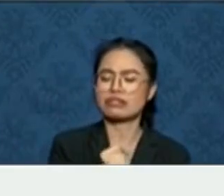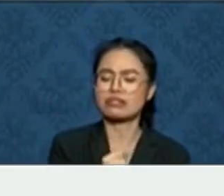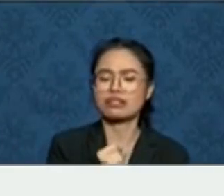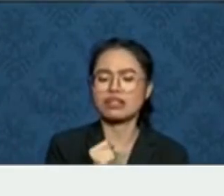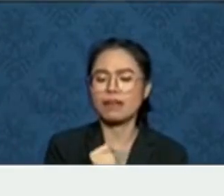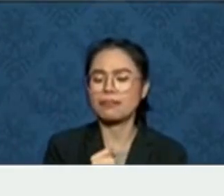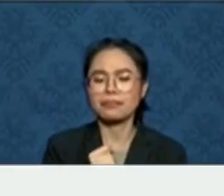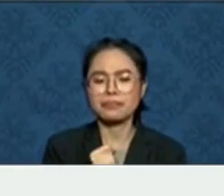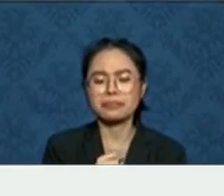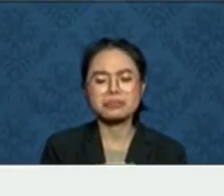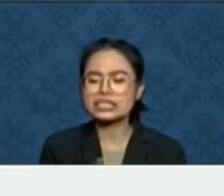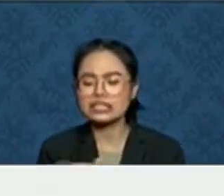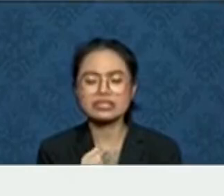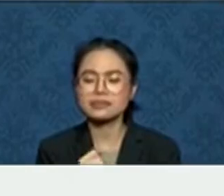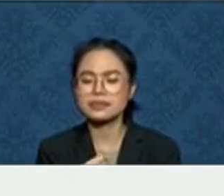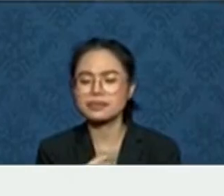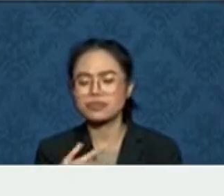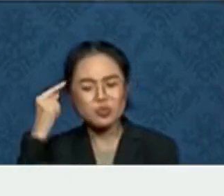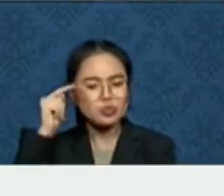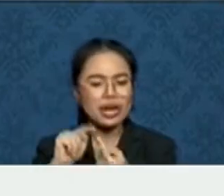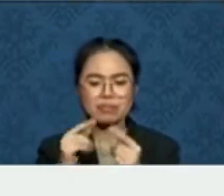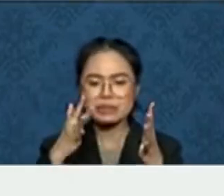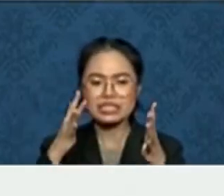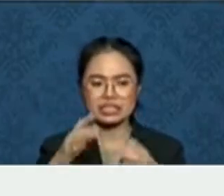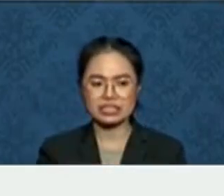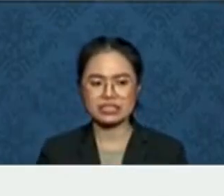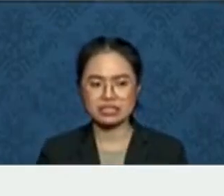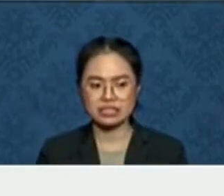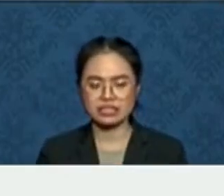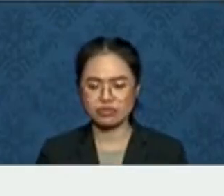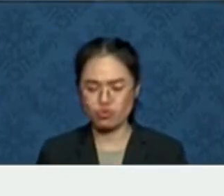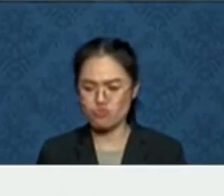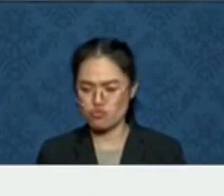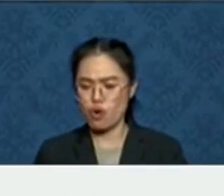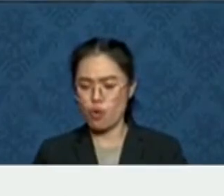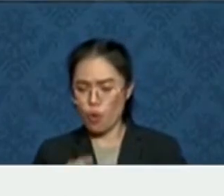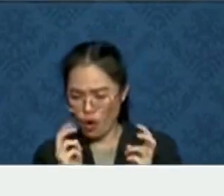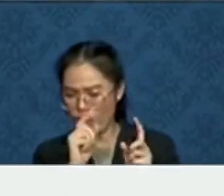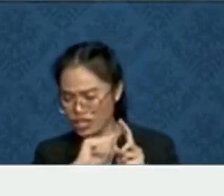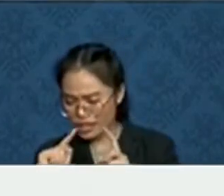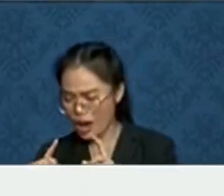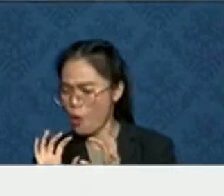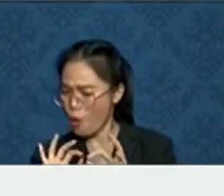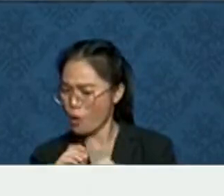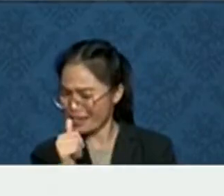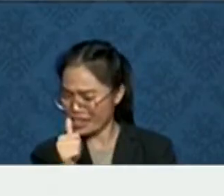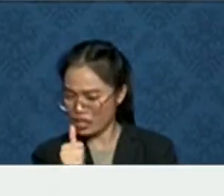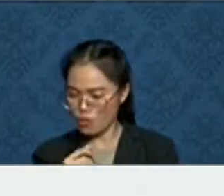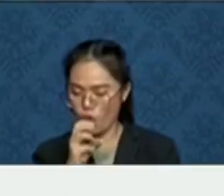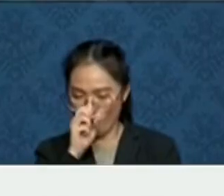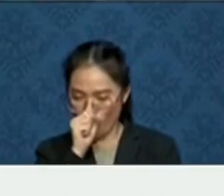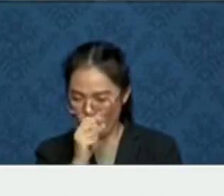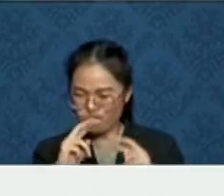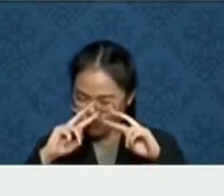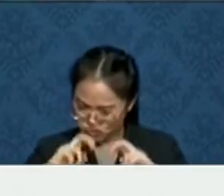วาระเป้าหมายชัดเจนหลายเรื่องหน้าปกดูดีครับแต่พอเข้าไปดูไส้